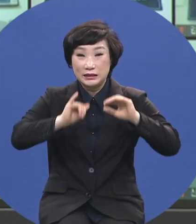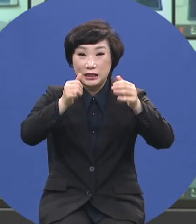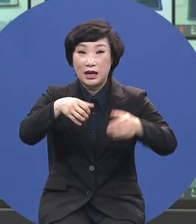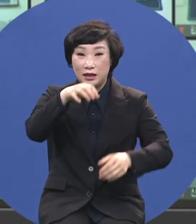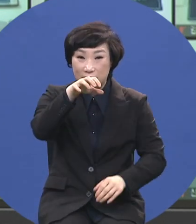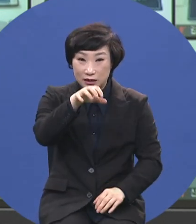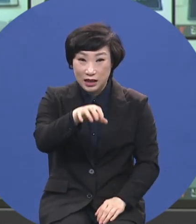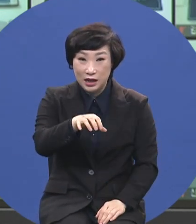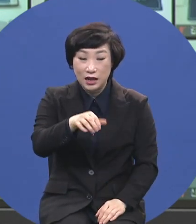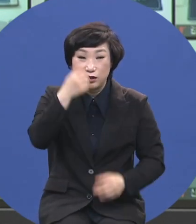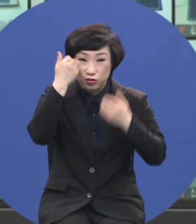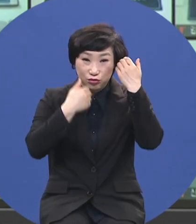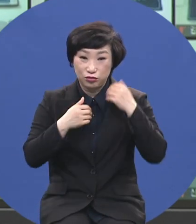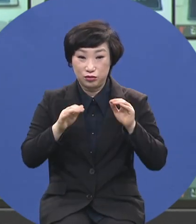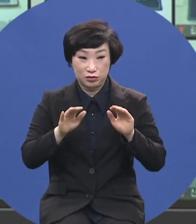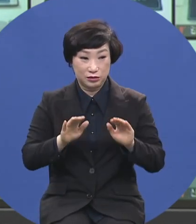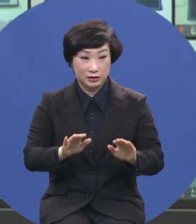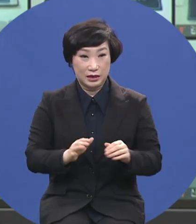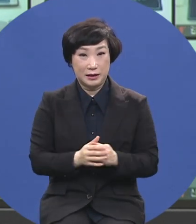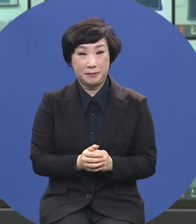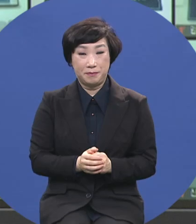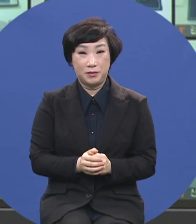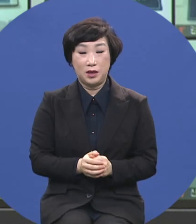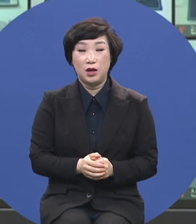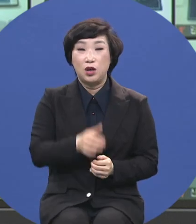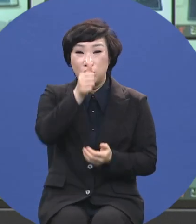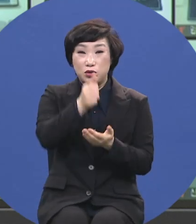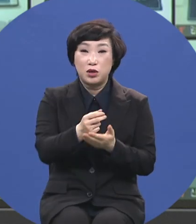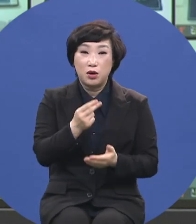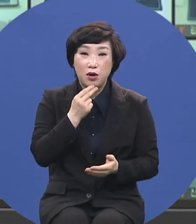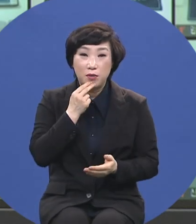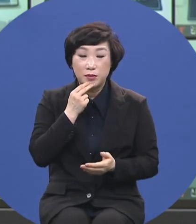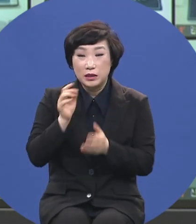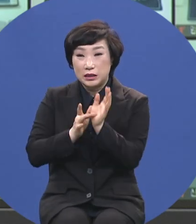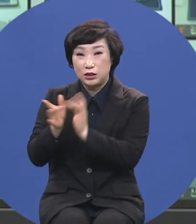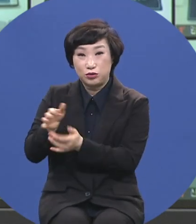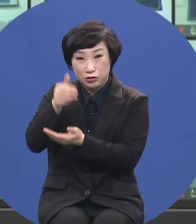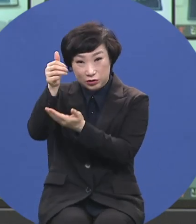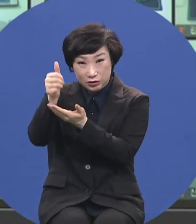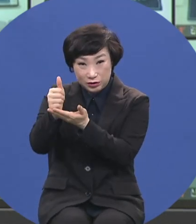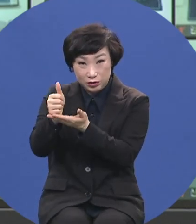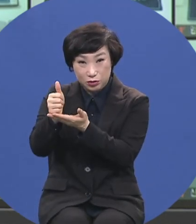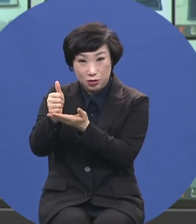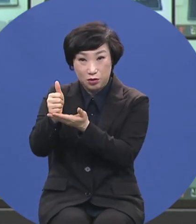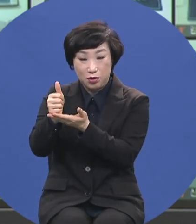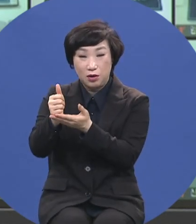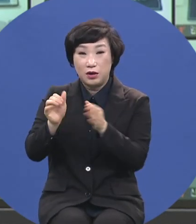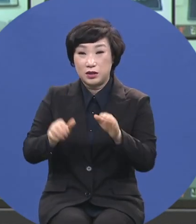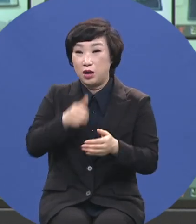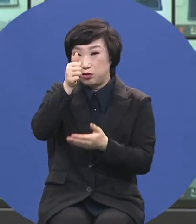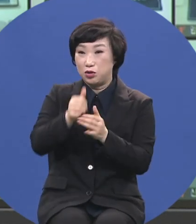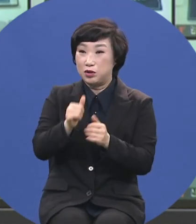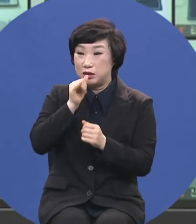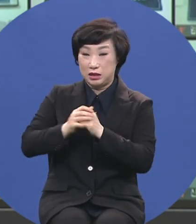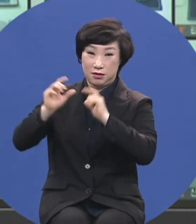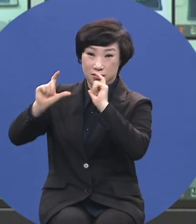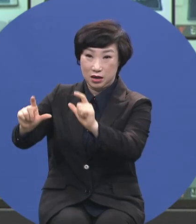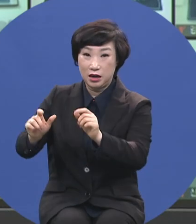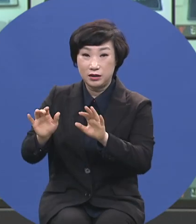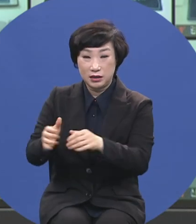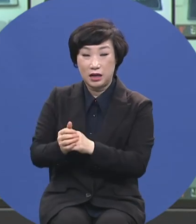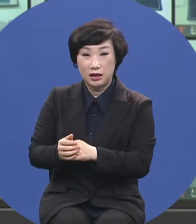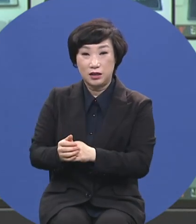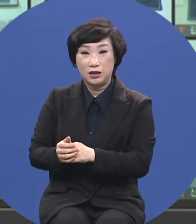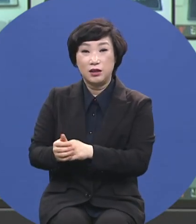세상에 어느 누구도 죄 없는 예수 그리스도를 죄 있다 해서